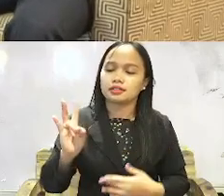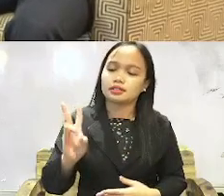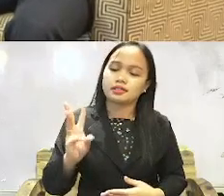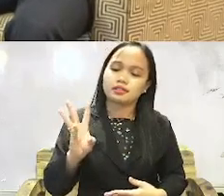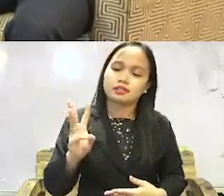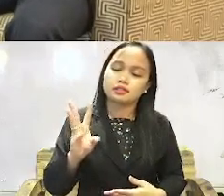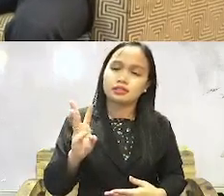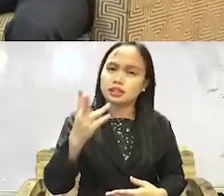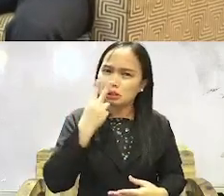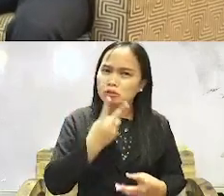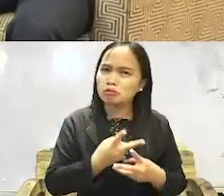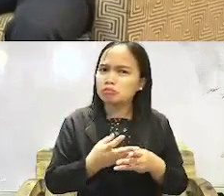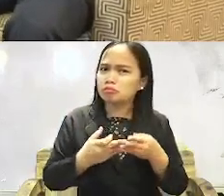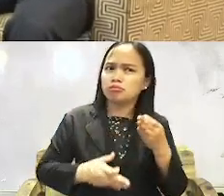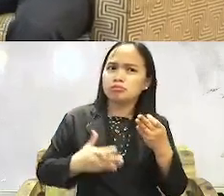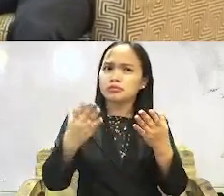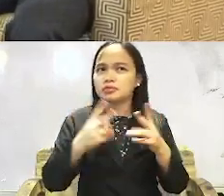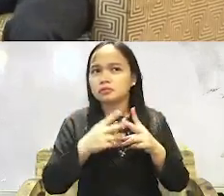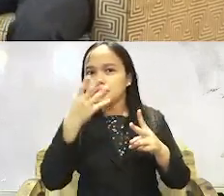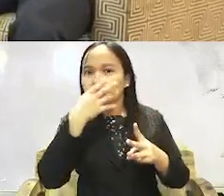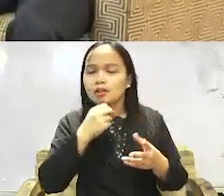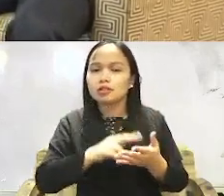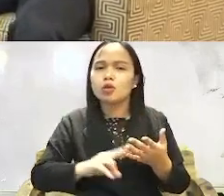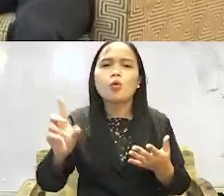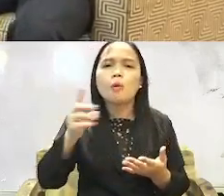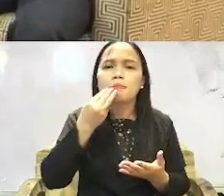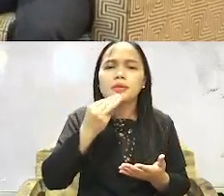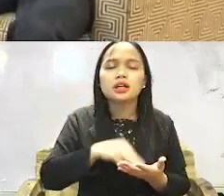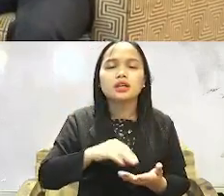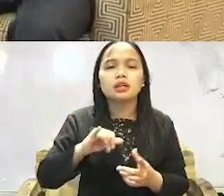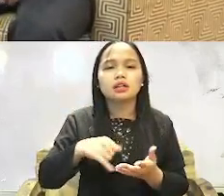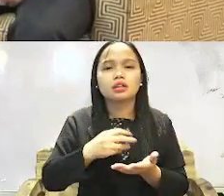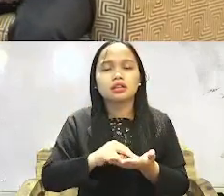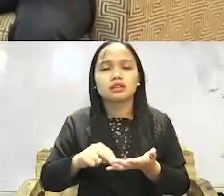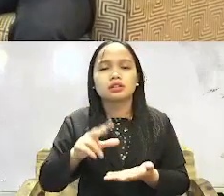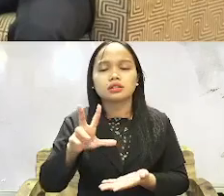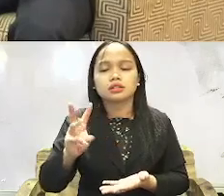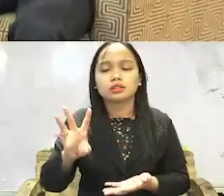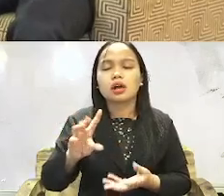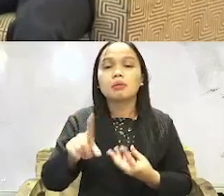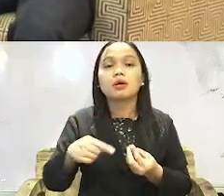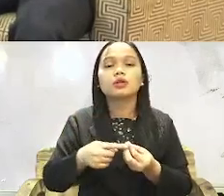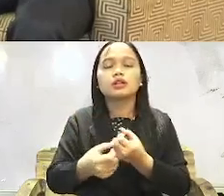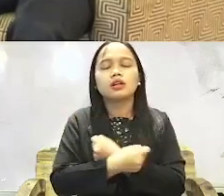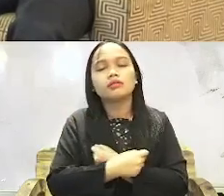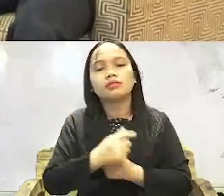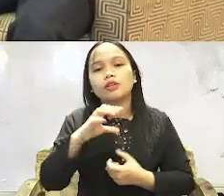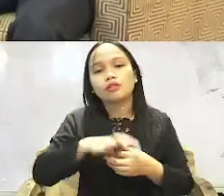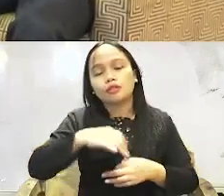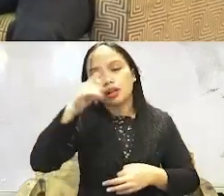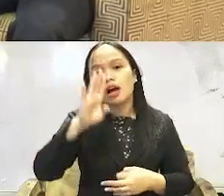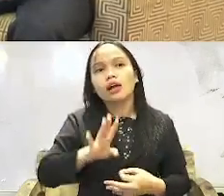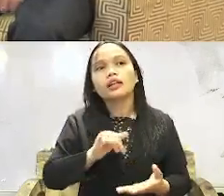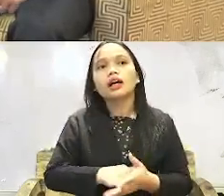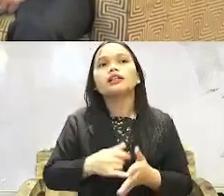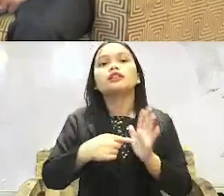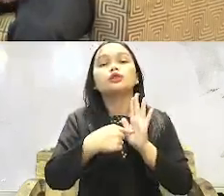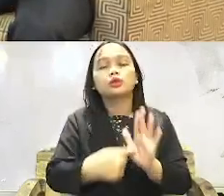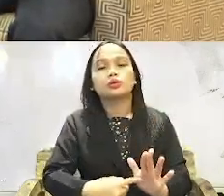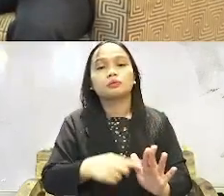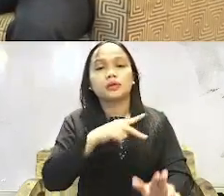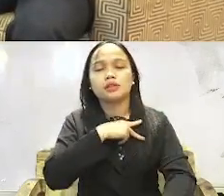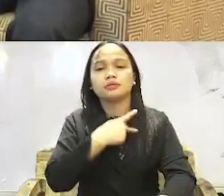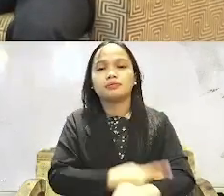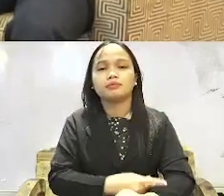it. Ano ang mensahe ng John 3:16? The love of God, which symbolizes the power of God.